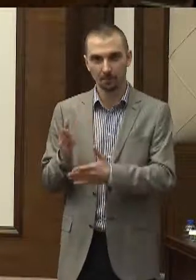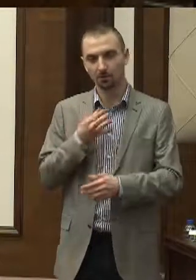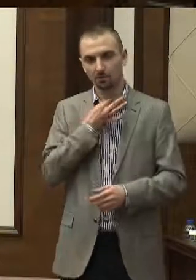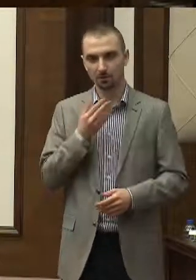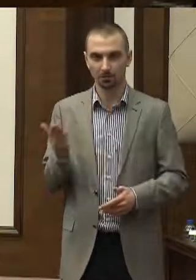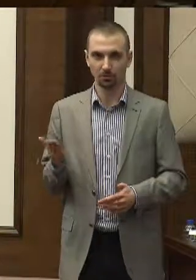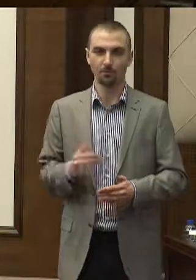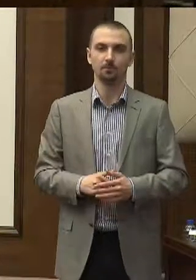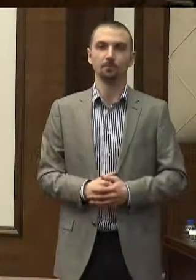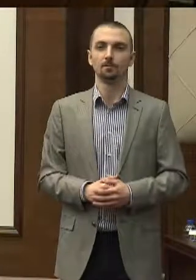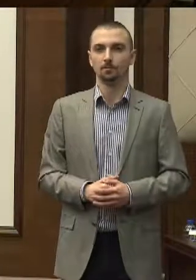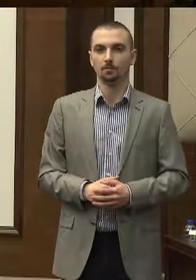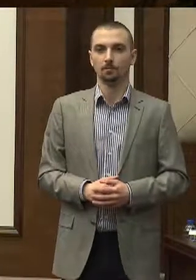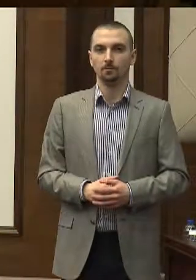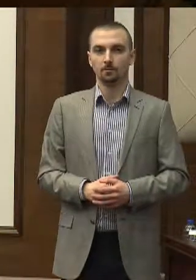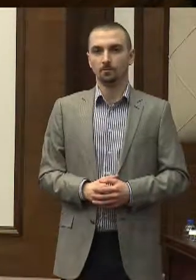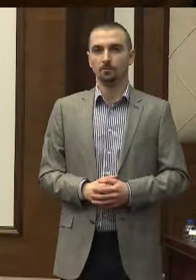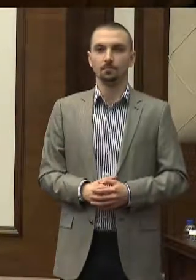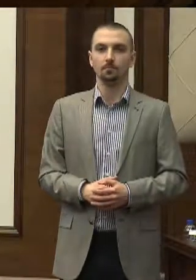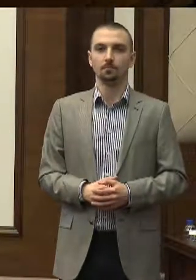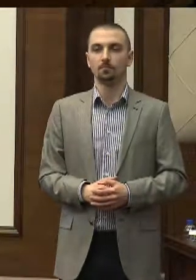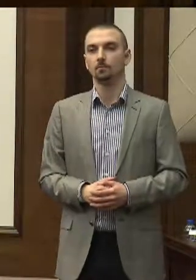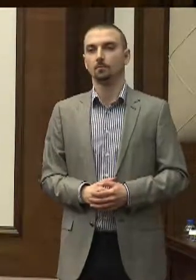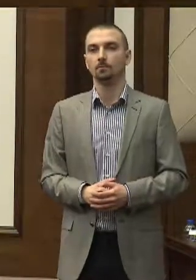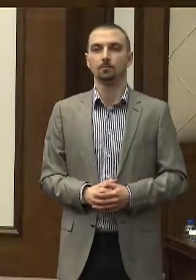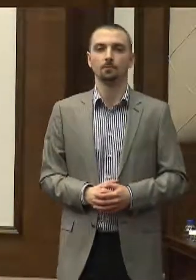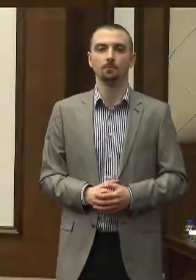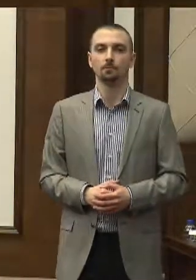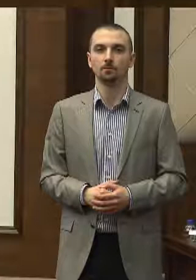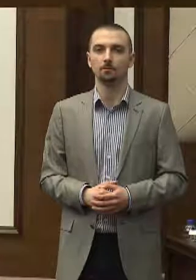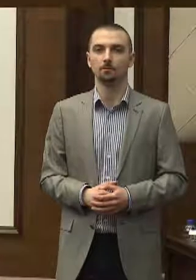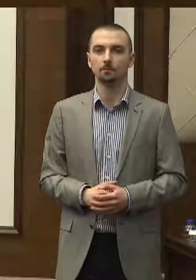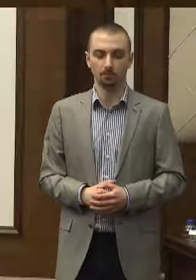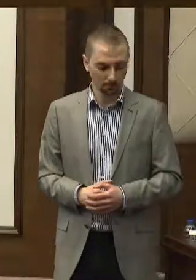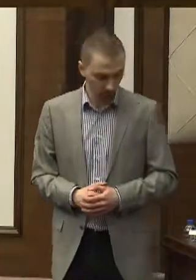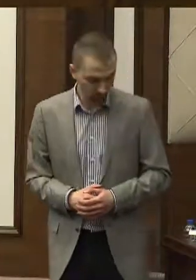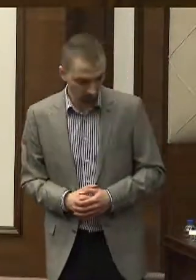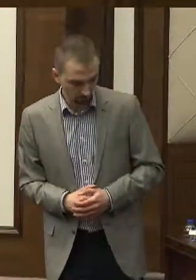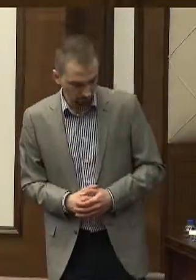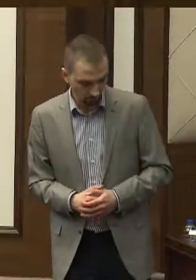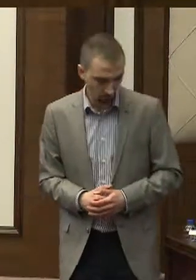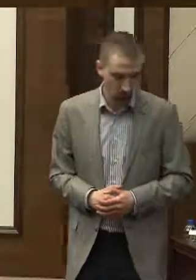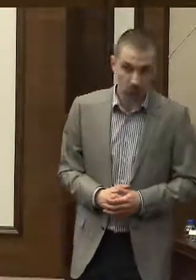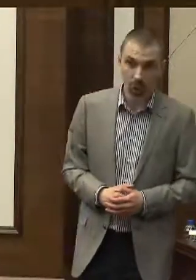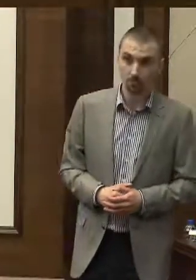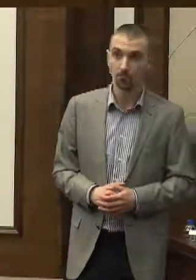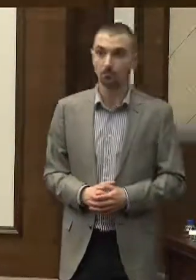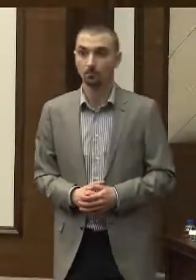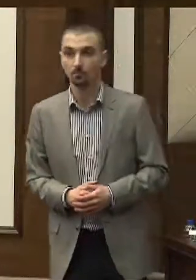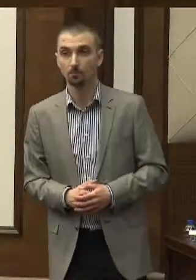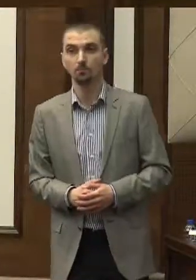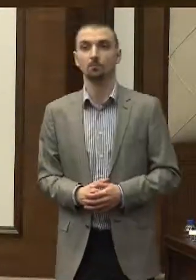ediyorum. Herkesin anlayacağı dilde güzel bir konuşmaydı. Şimdi